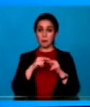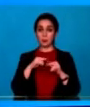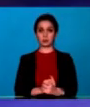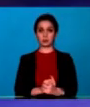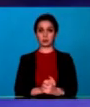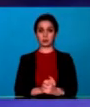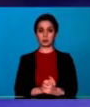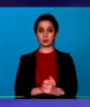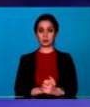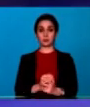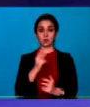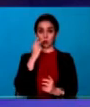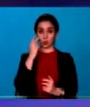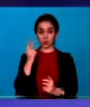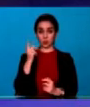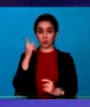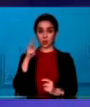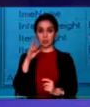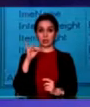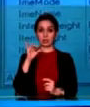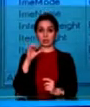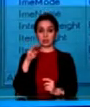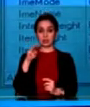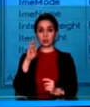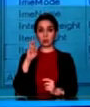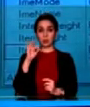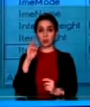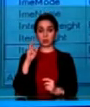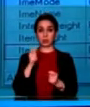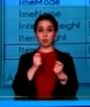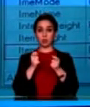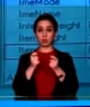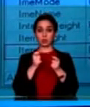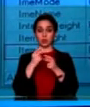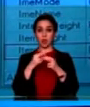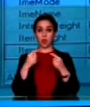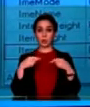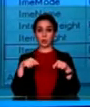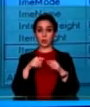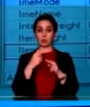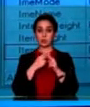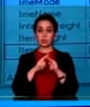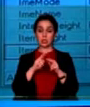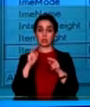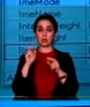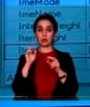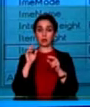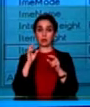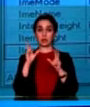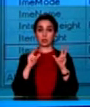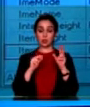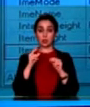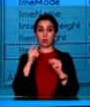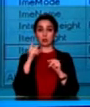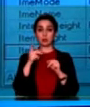hisoblanadi. Ko'rib turganingizdek, list box obyekti bu boshqaruv obyekti hisoblanadi. List box obyektining bir